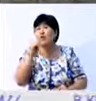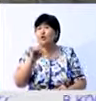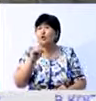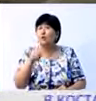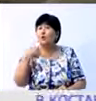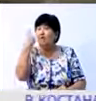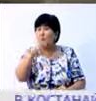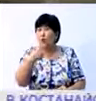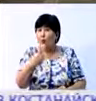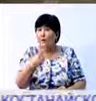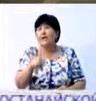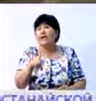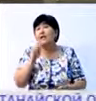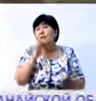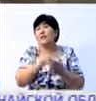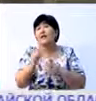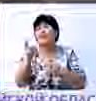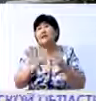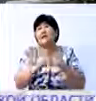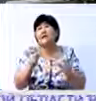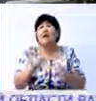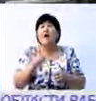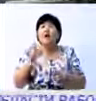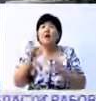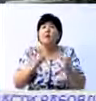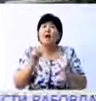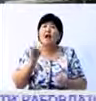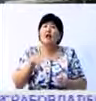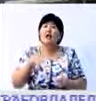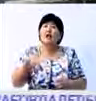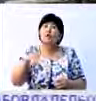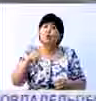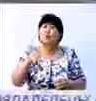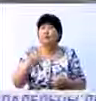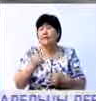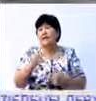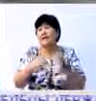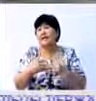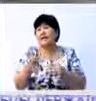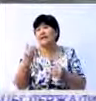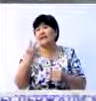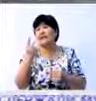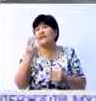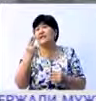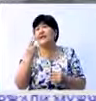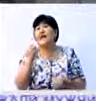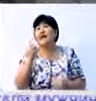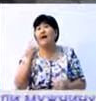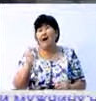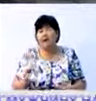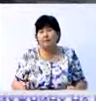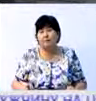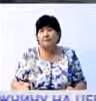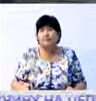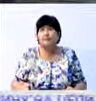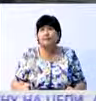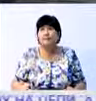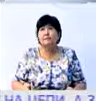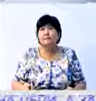в год. Иптифсифабрика. Комбинат Аралтус с ростом спроса планирует строительство третьего цеха. Айгерим Туриман, Бержан Хужамуратов,